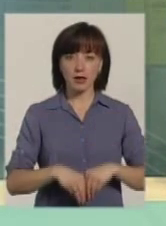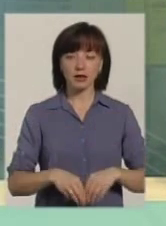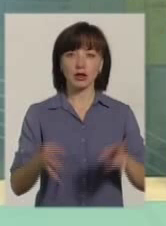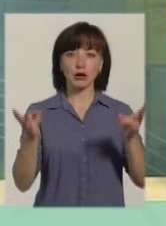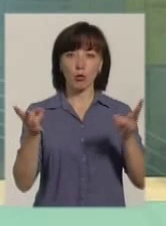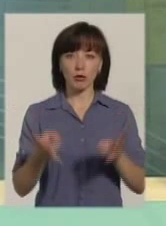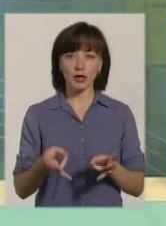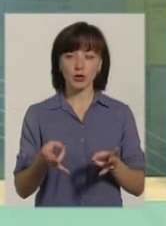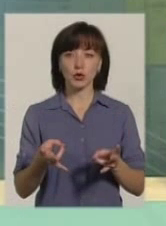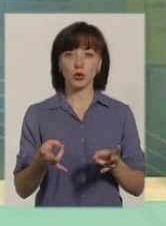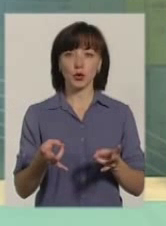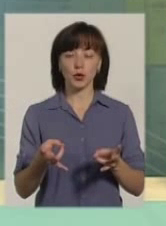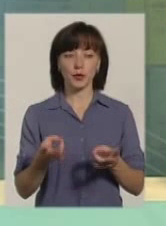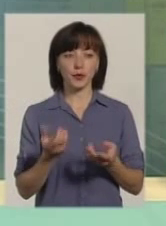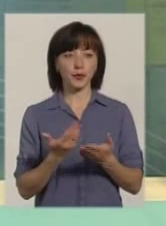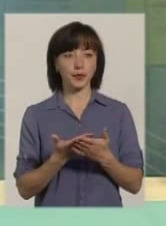необхідно